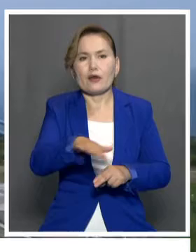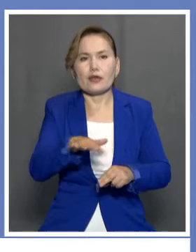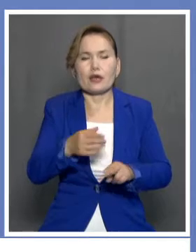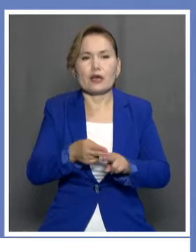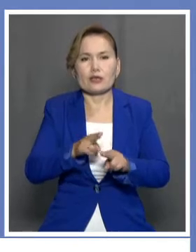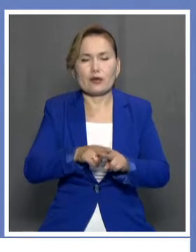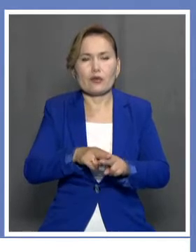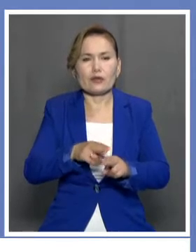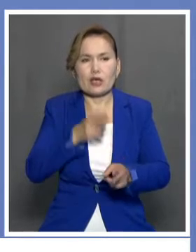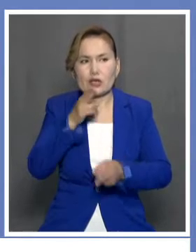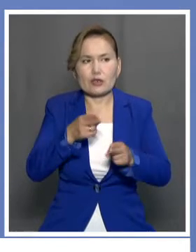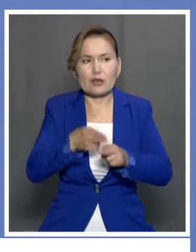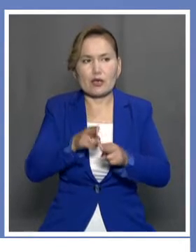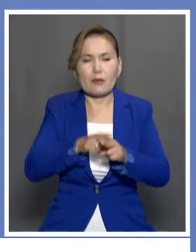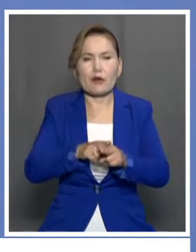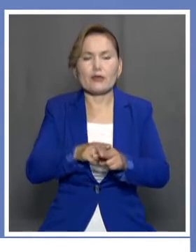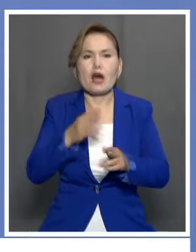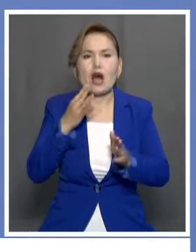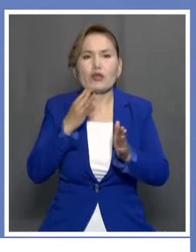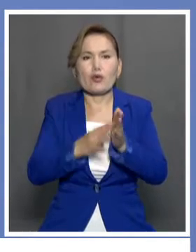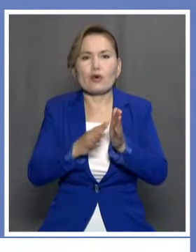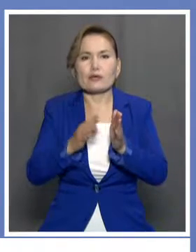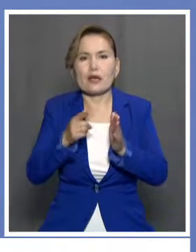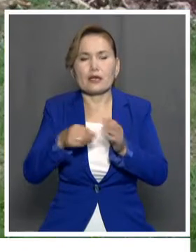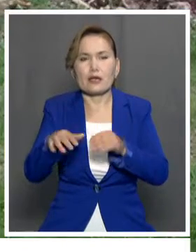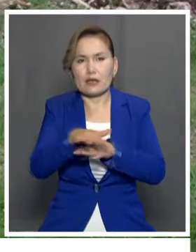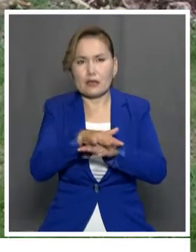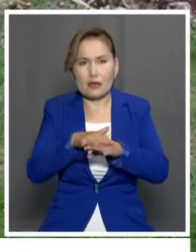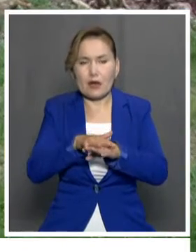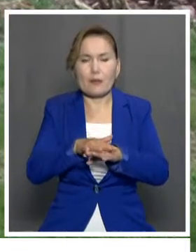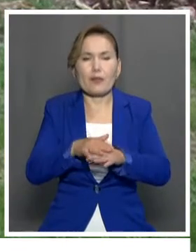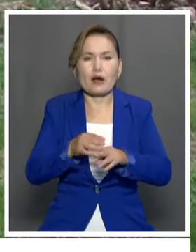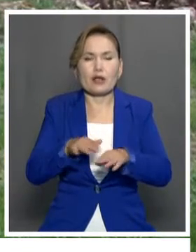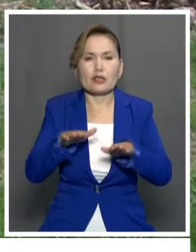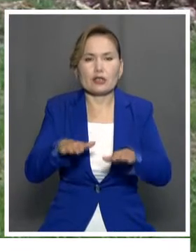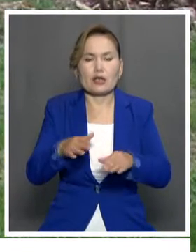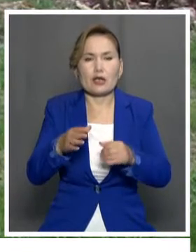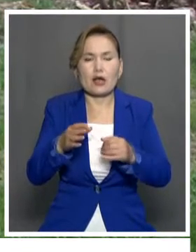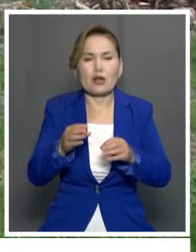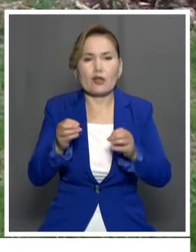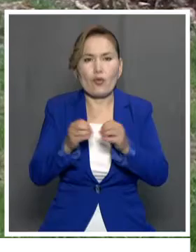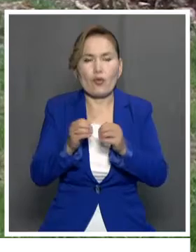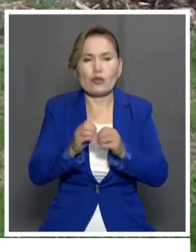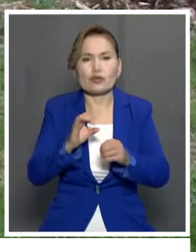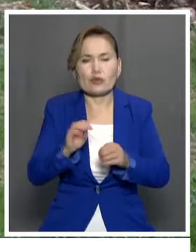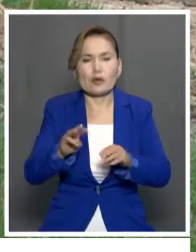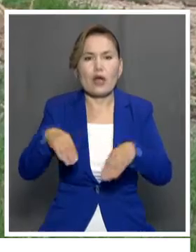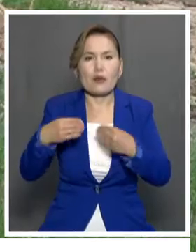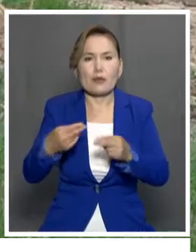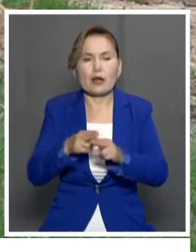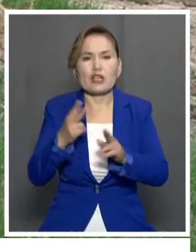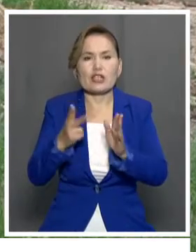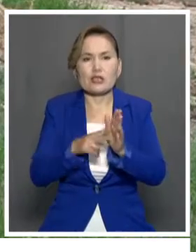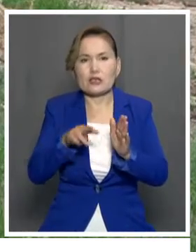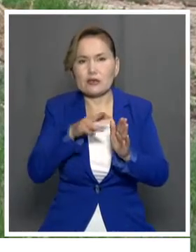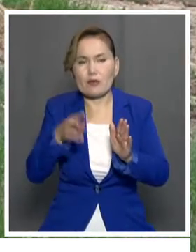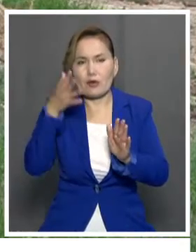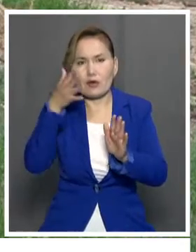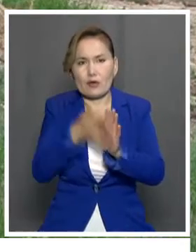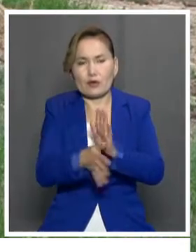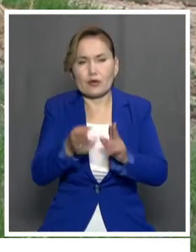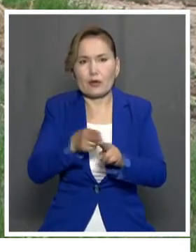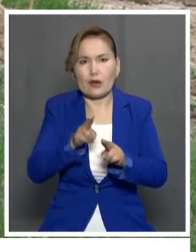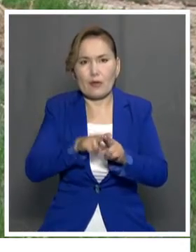ұрпақтары. Жеке кәсіпкер 90 гектар алқабынан 10 сотық жерін бөлген, 8 миллион теңге жұмсалған. Бірақ еңселі ескерткіш болады деген тас